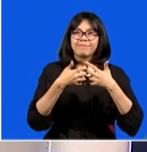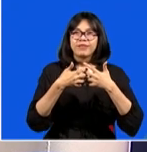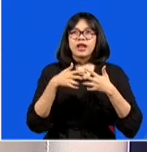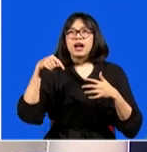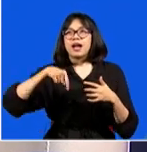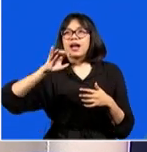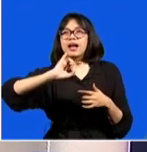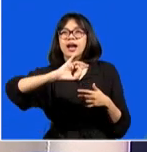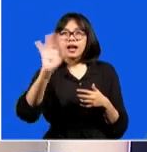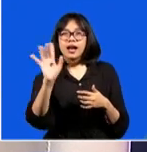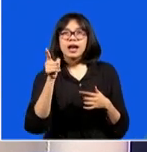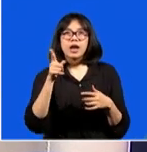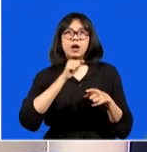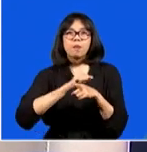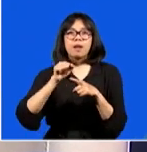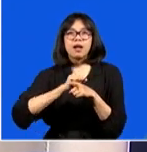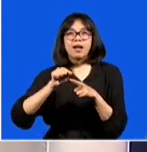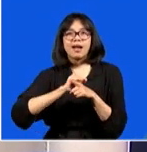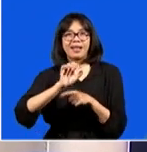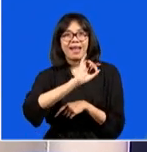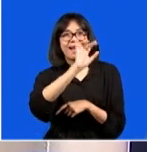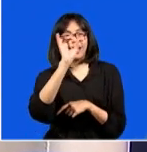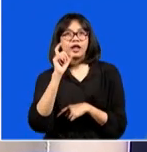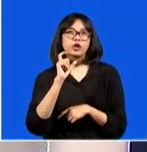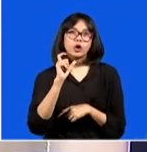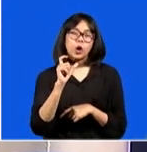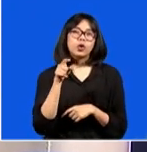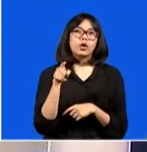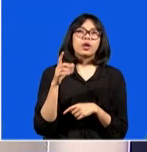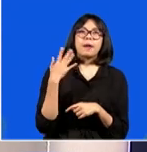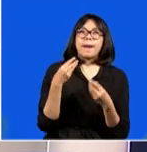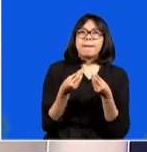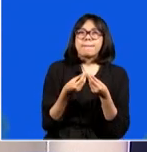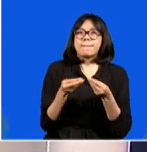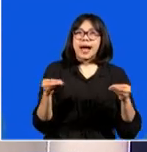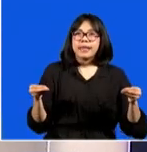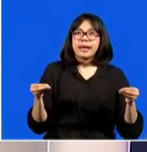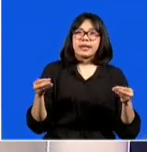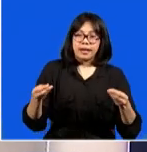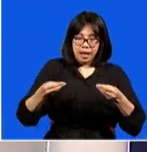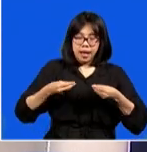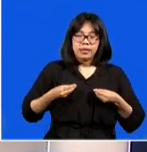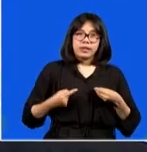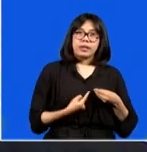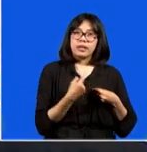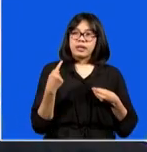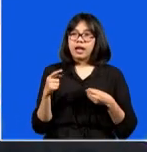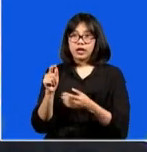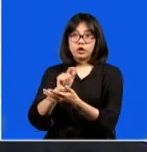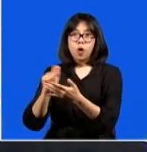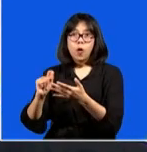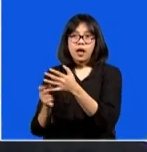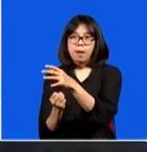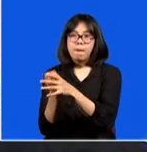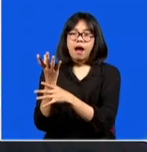lagi pelatihan-pelatihan lainnya Ya seperti materi-materi yang lainnya yang bisa kita kembangkan lagi di dalam sekolah yang tidak